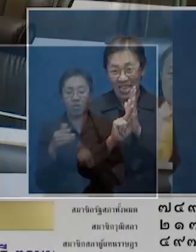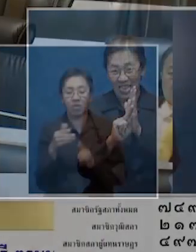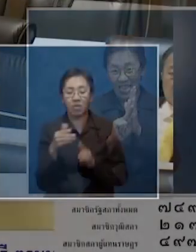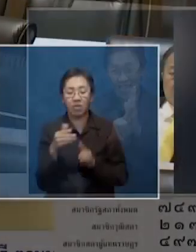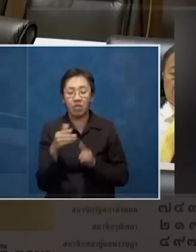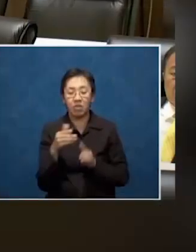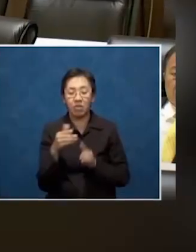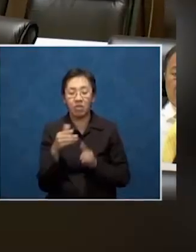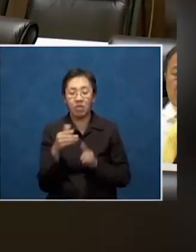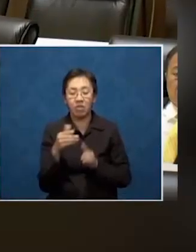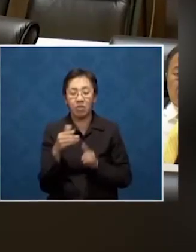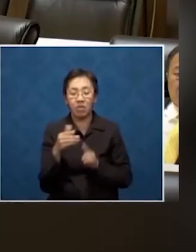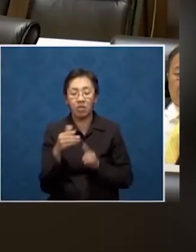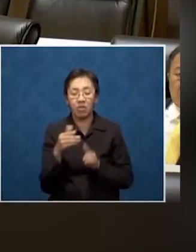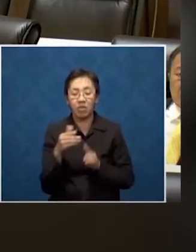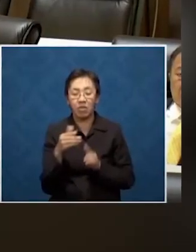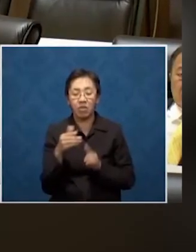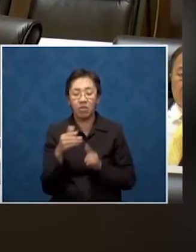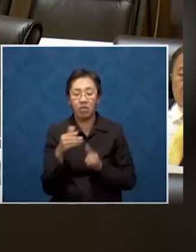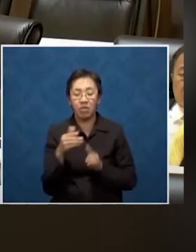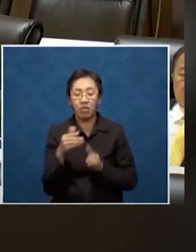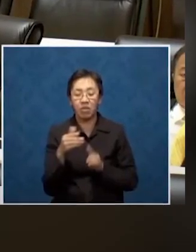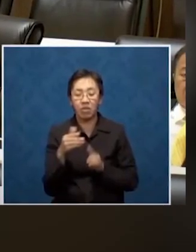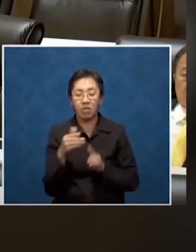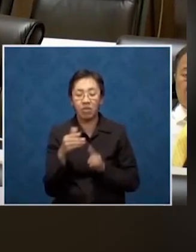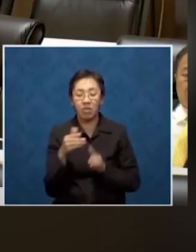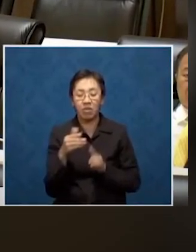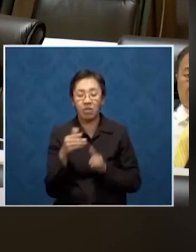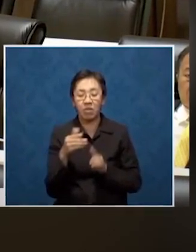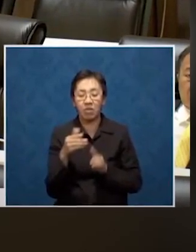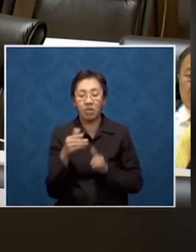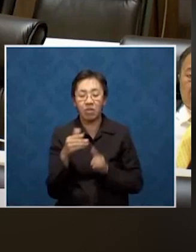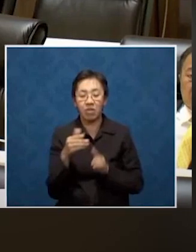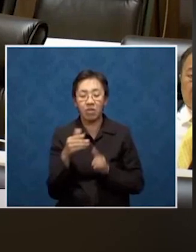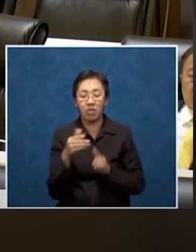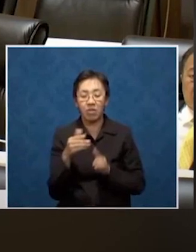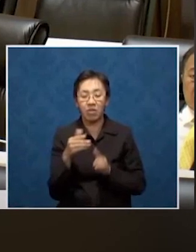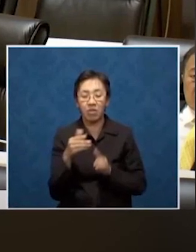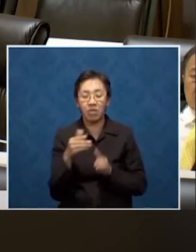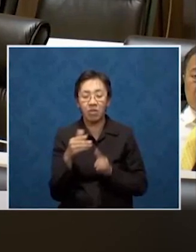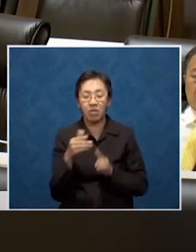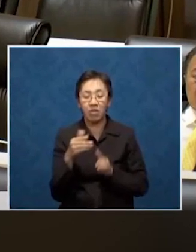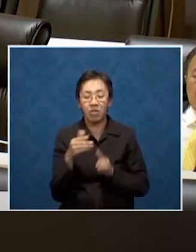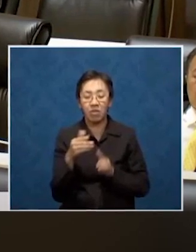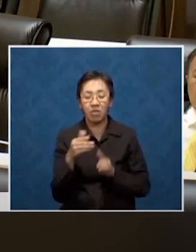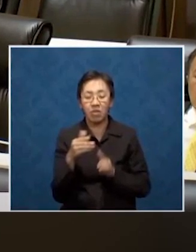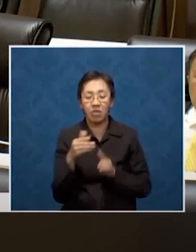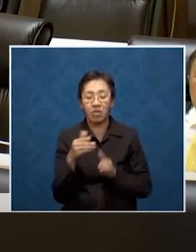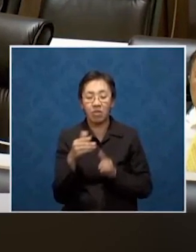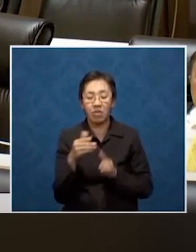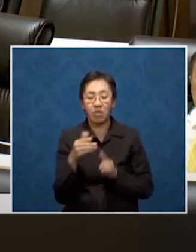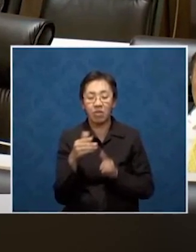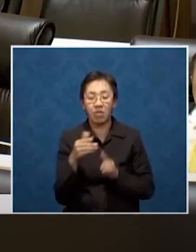นตรีได้เสร็จสิ้นลงแล้วซึ่งนายพิธาลิ้มเจริญรัตน์ได้รับคะแนน324เสียงที่เสียงไม่เห็นช